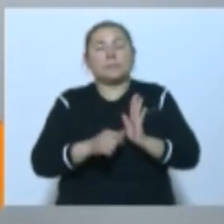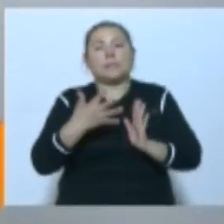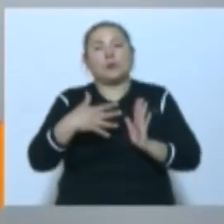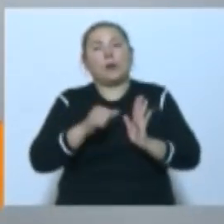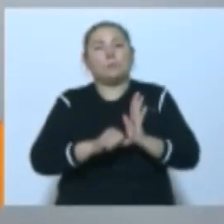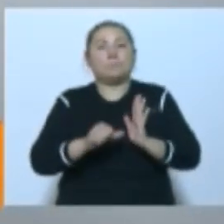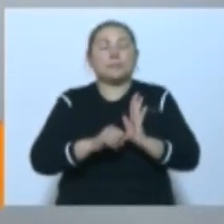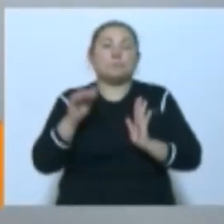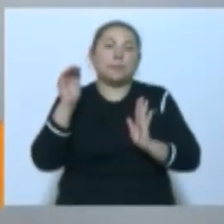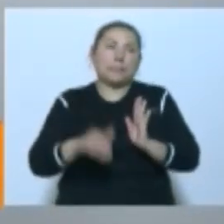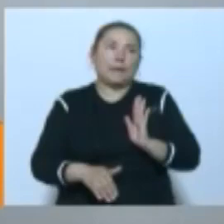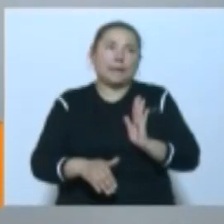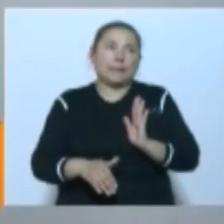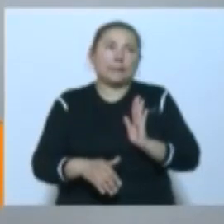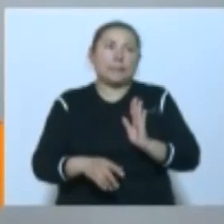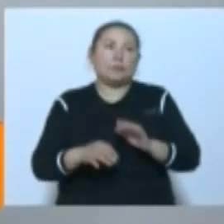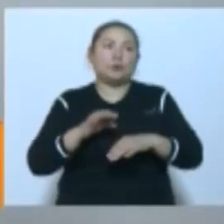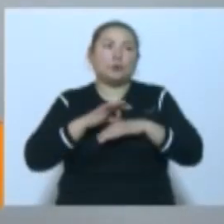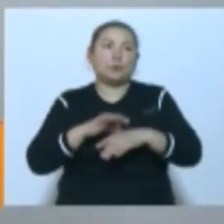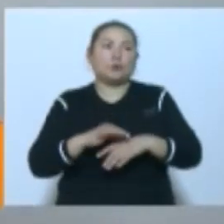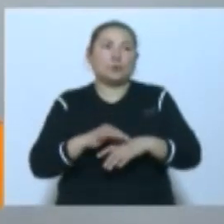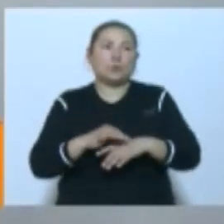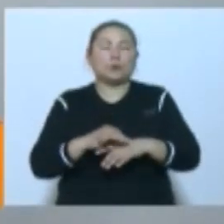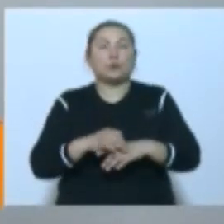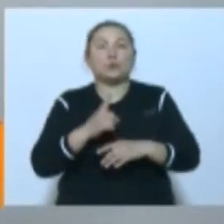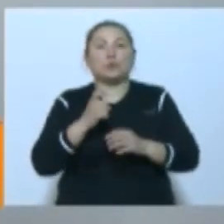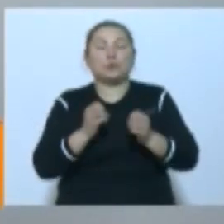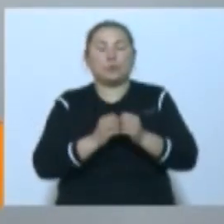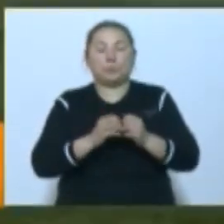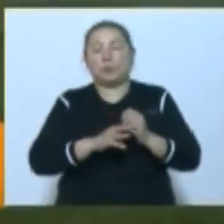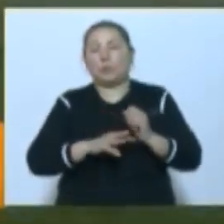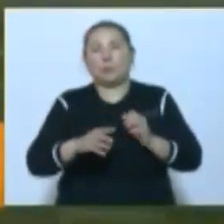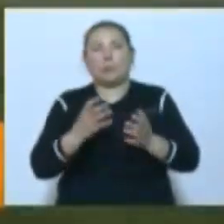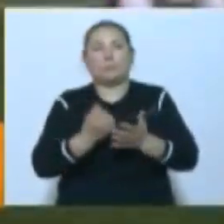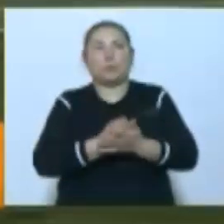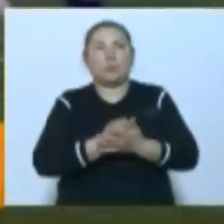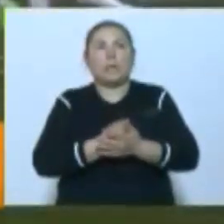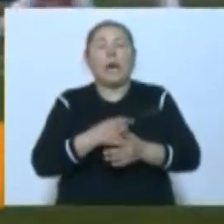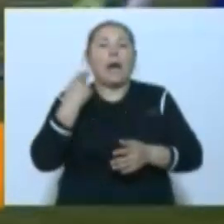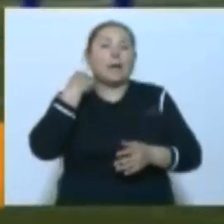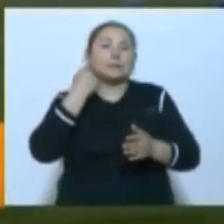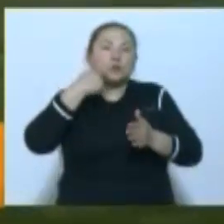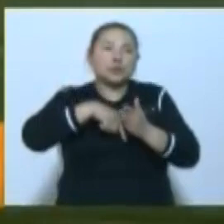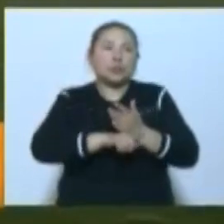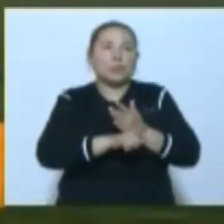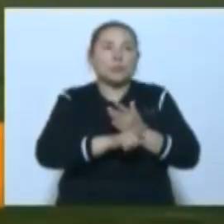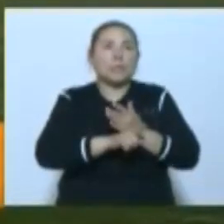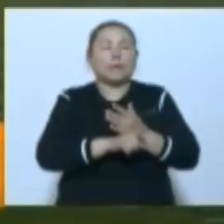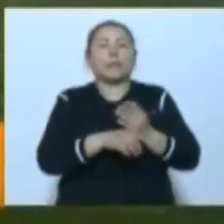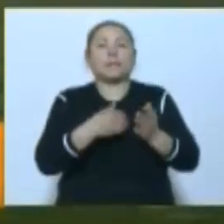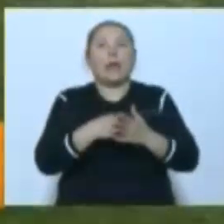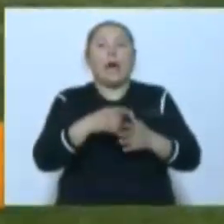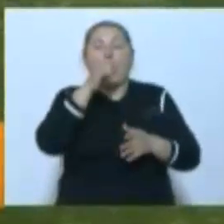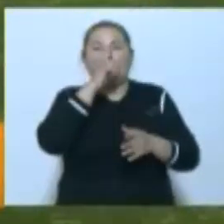50-60 миллионға өтетін болса, именно 23 жылы ол 110 миллионға өтіп кетіп тұр. Бұл қарыздың ішінде ойыншылар мен қызметкерлердің